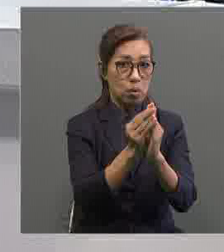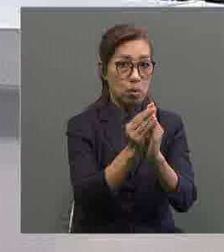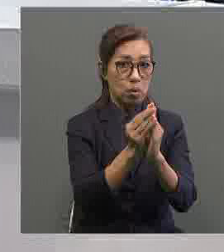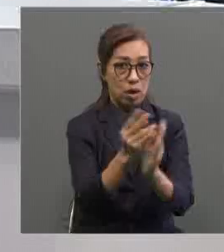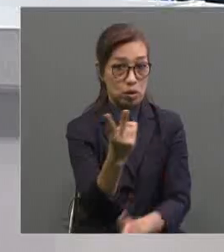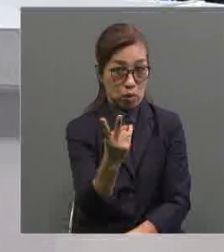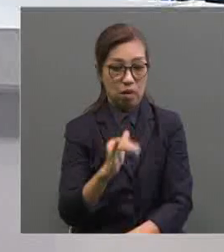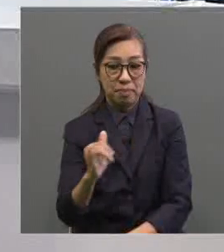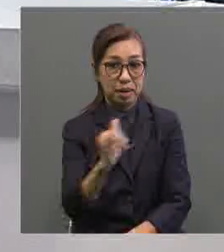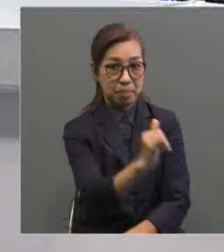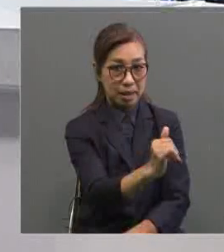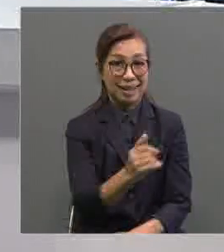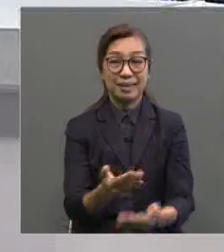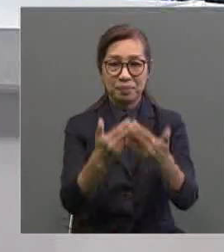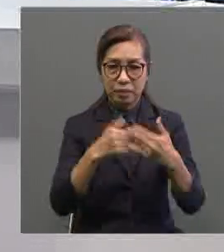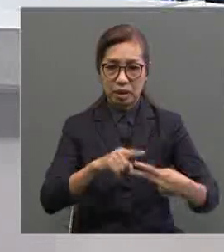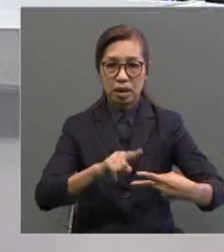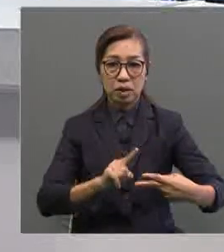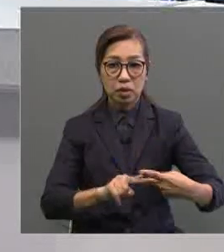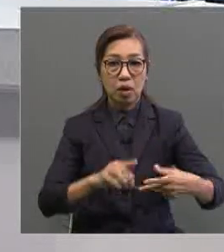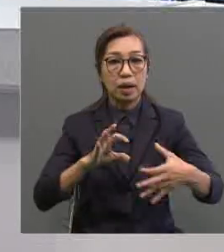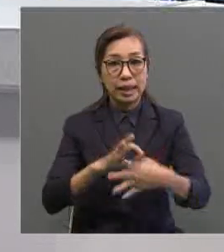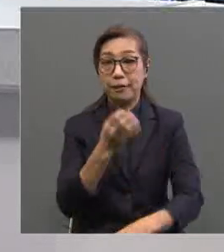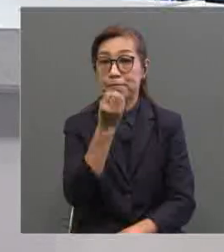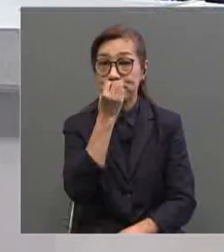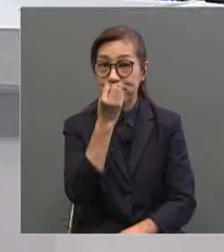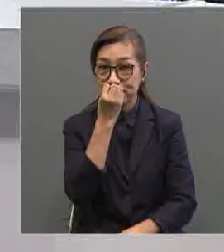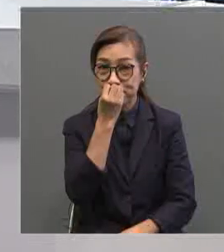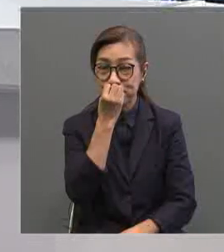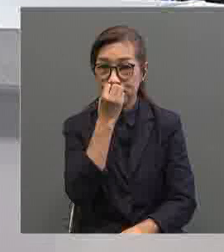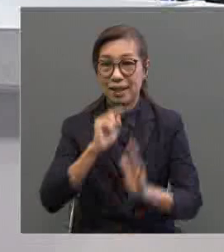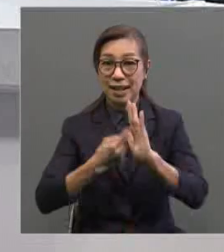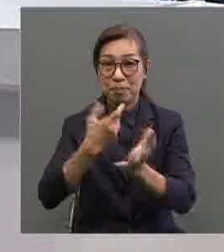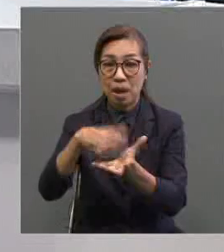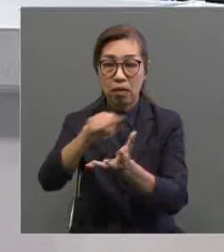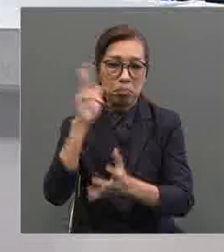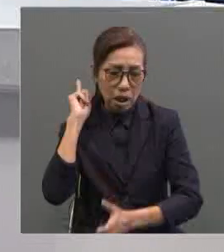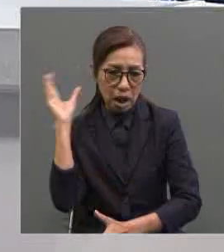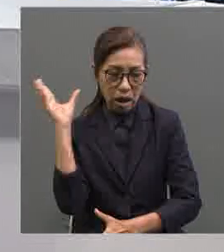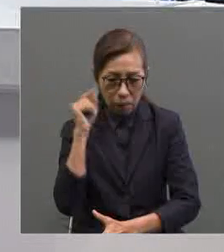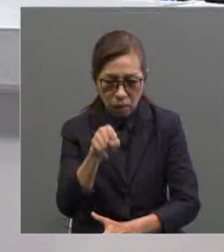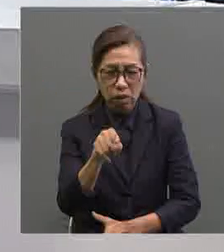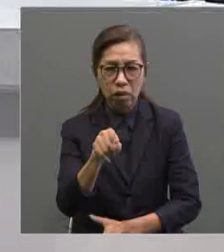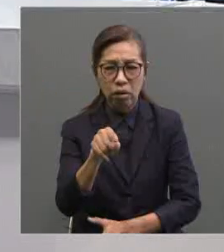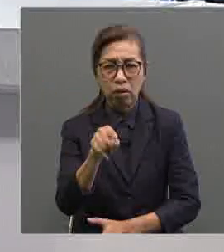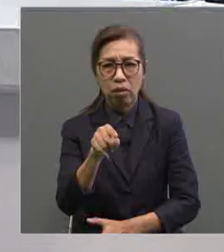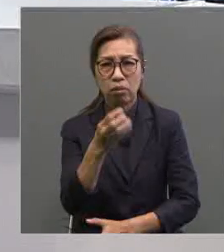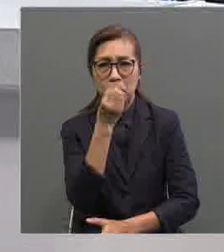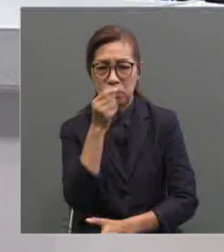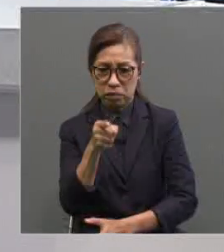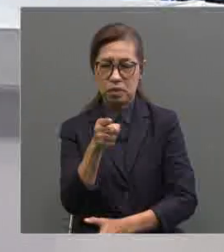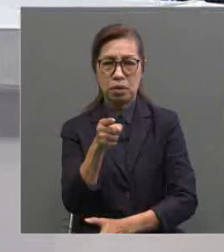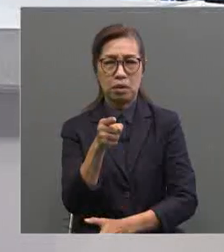ประเด็นหลักหลายประเด็นมาดูถึงเรื่องของอาหารการกินกันก่อนแล้วกันพอเจอข่าวนี้หลายๆคนอาจจะบอกว่าเอ๊ะ